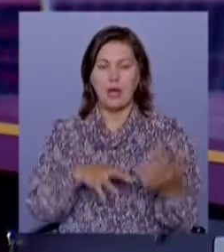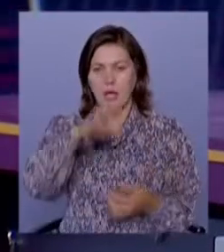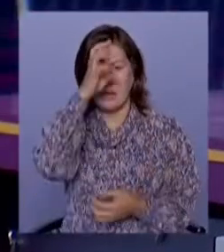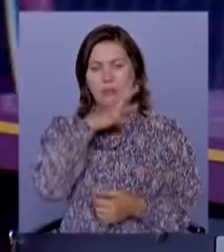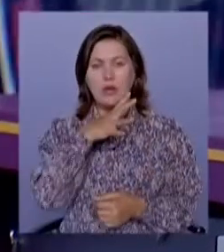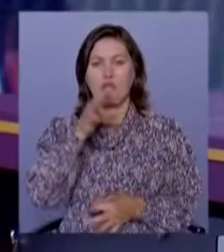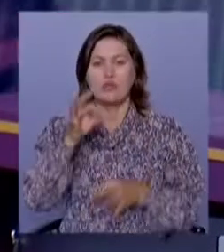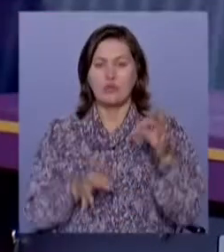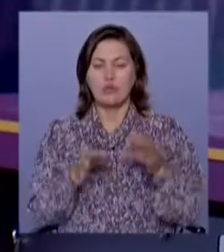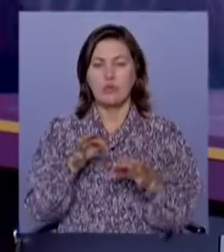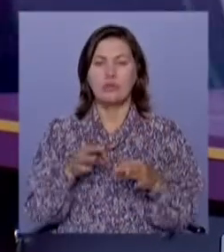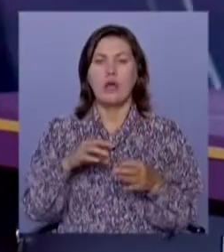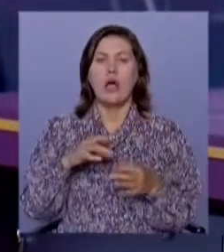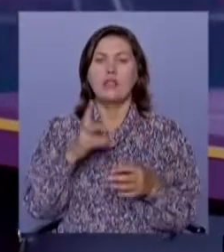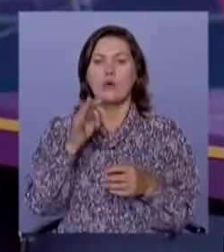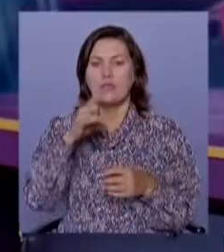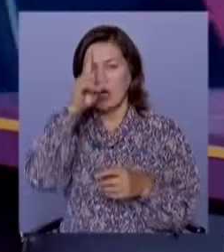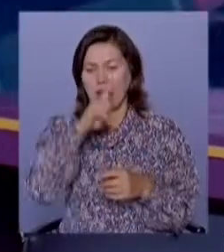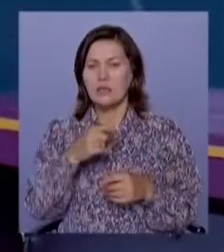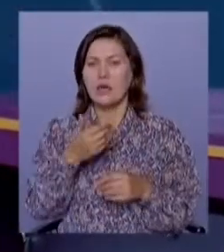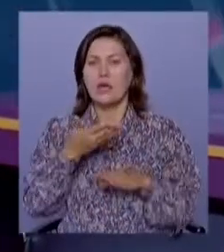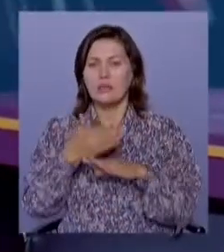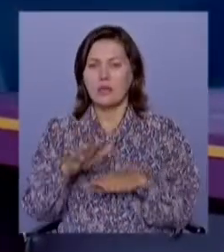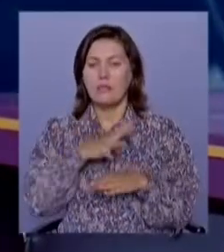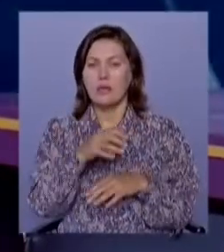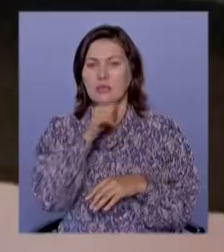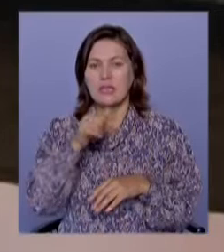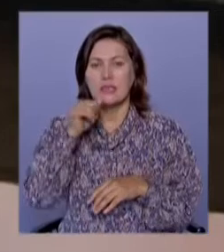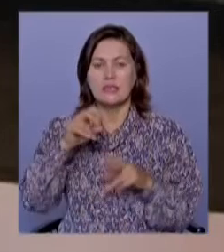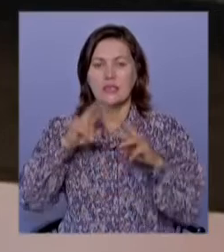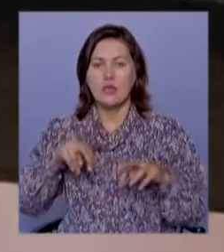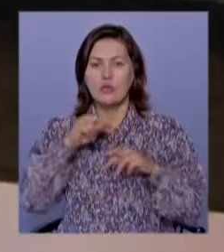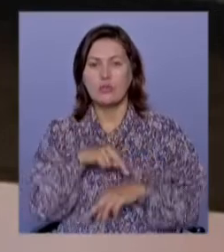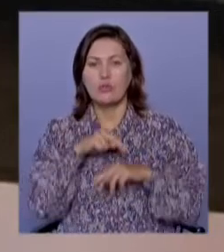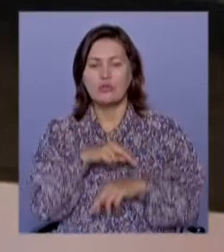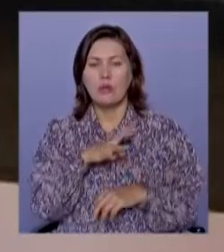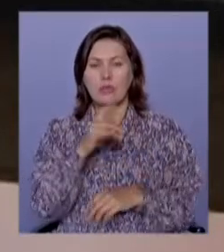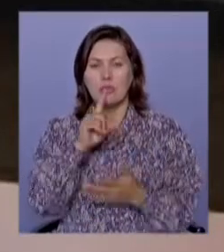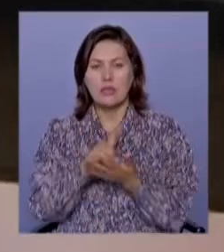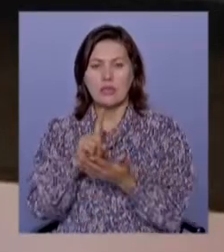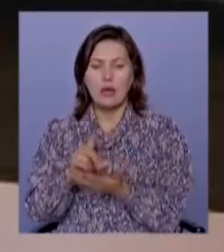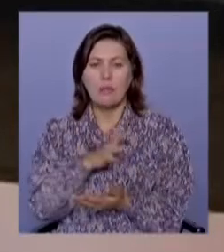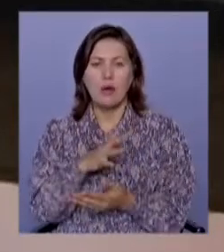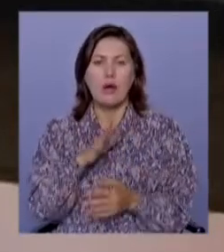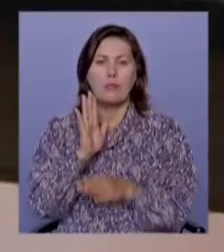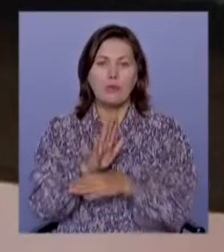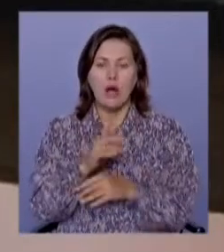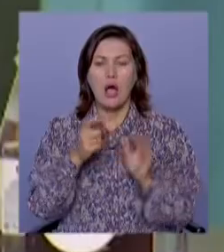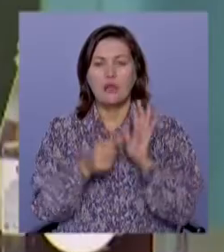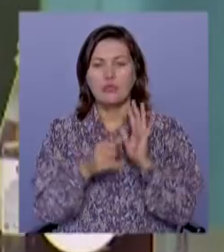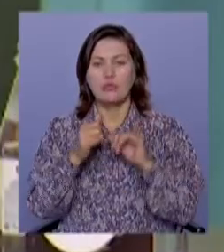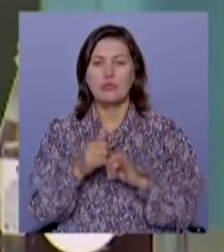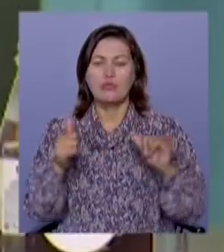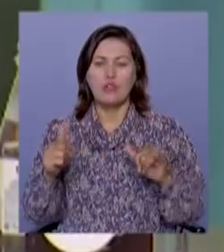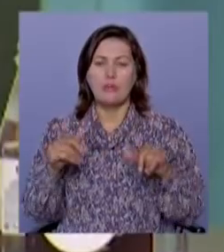Еліміздің сот жүйесі биыл наурыз айынан бастап 8 мың жасырын тергеу әрекеттерін жүргізуге санкция беріп, бұйрықпен 600-ден астам